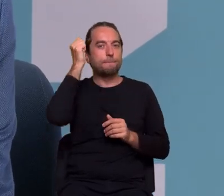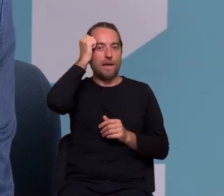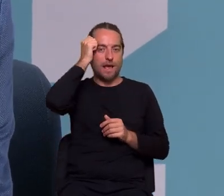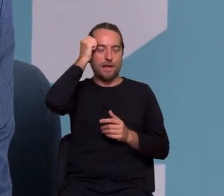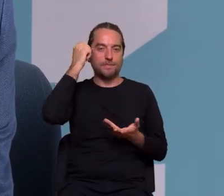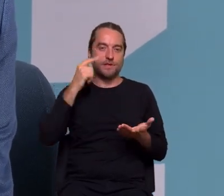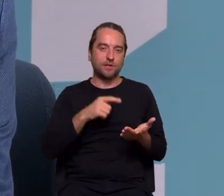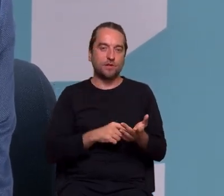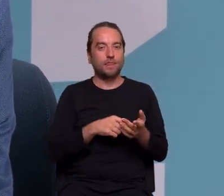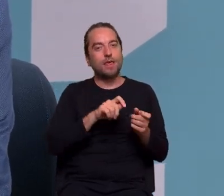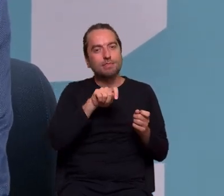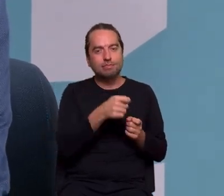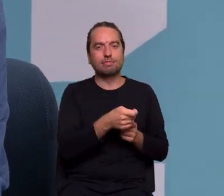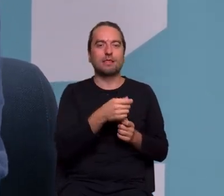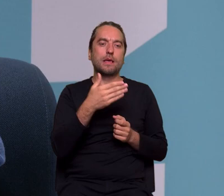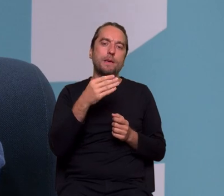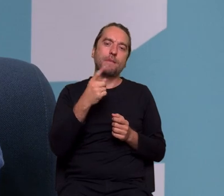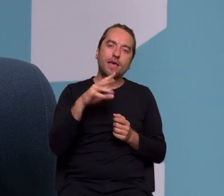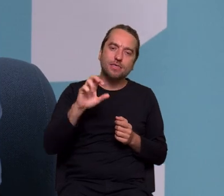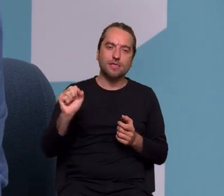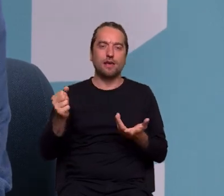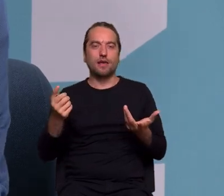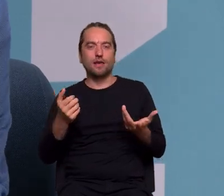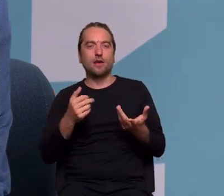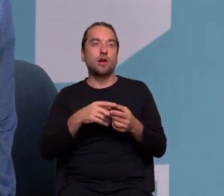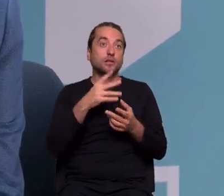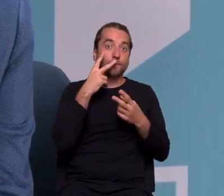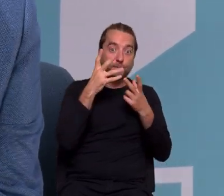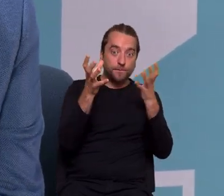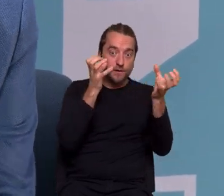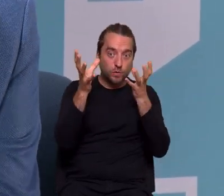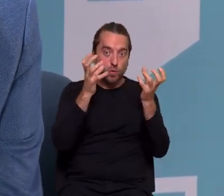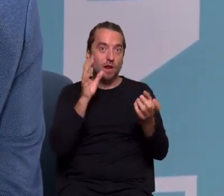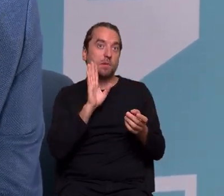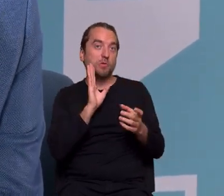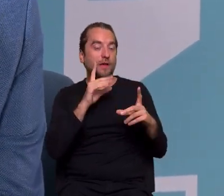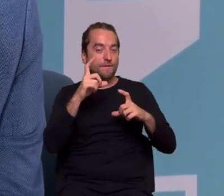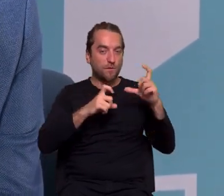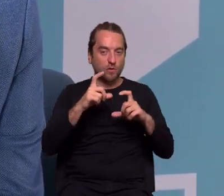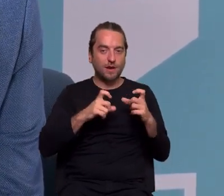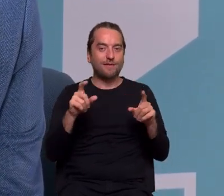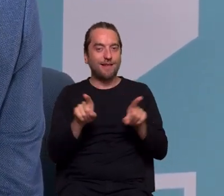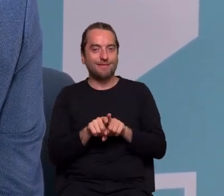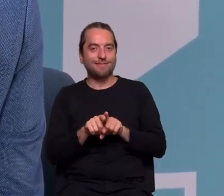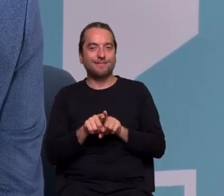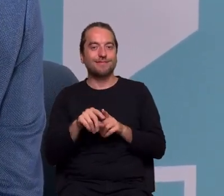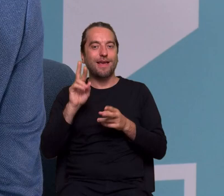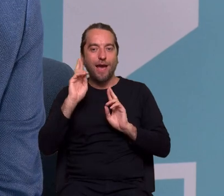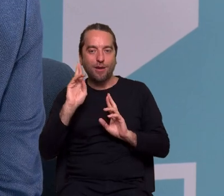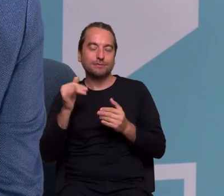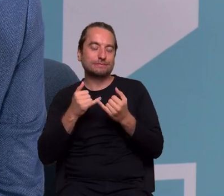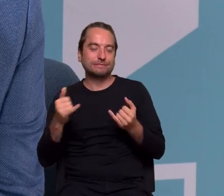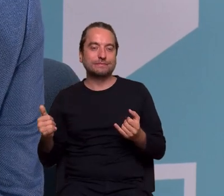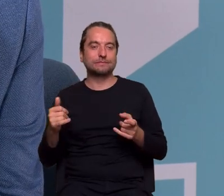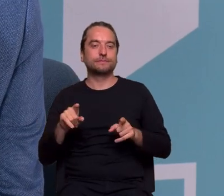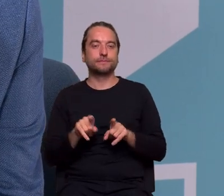nazywamy je mediami. To mogą być media audialne czy media wizualne, jak fotografie. Ale są takie rzeczy, które po prostu stają